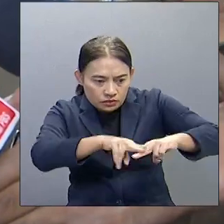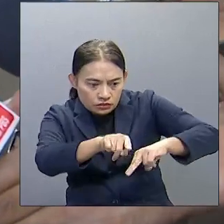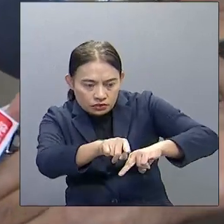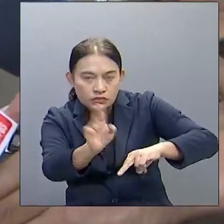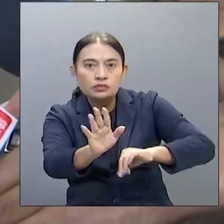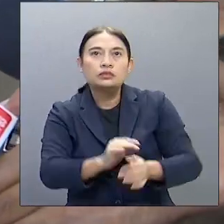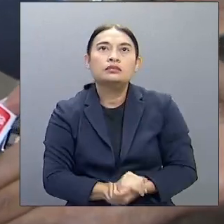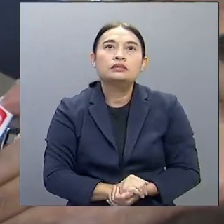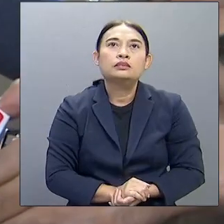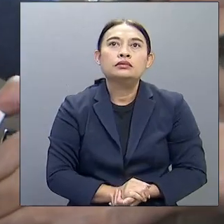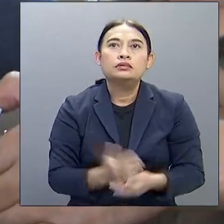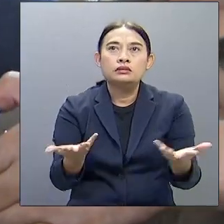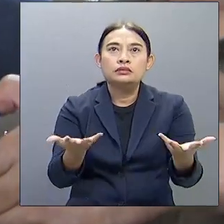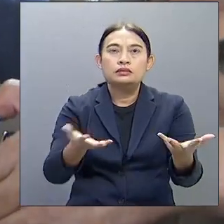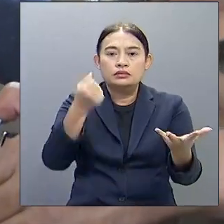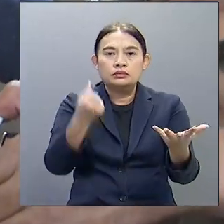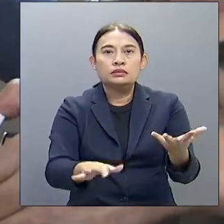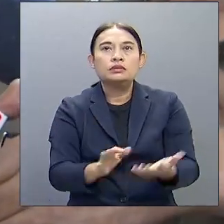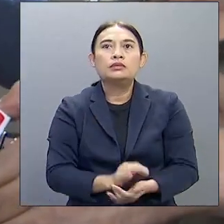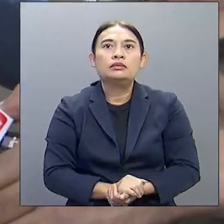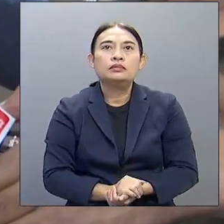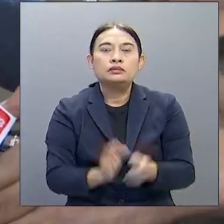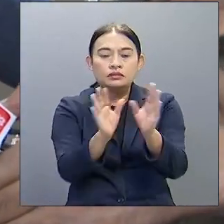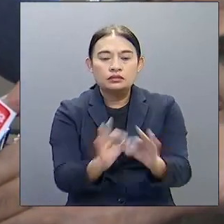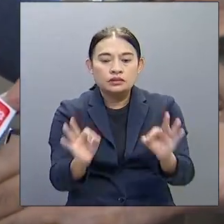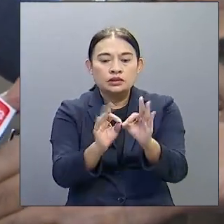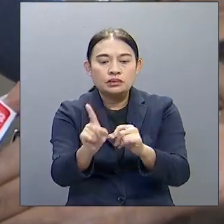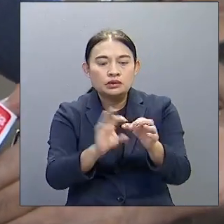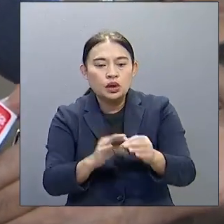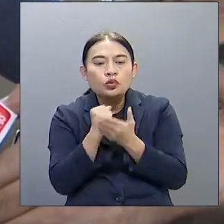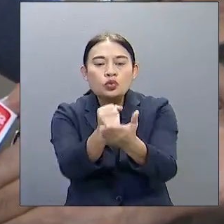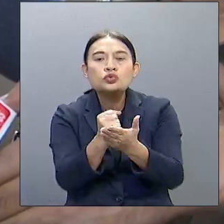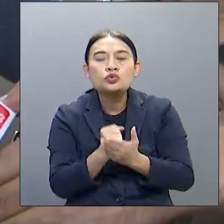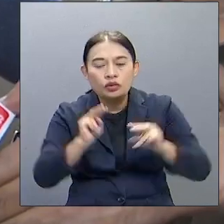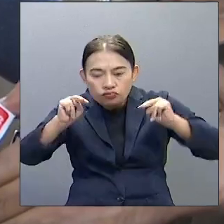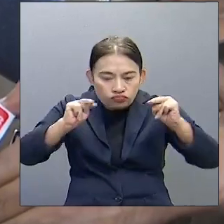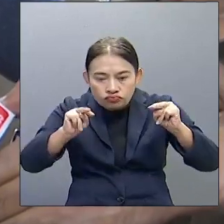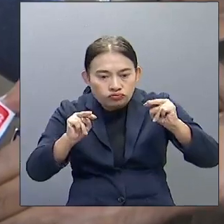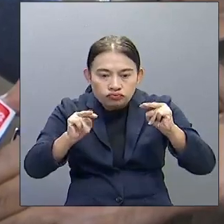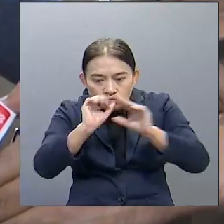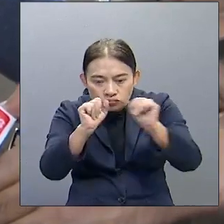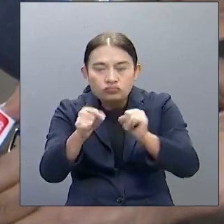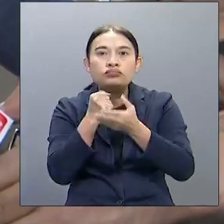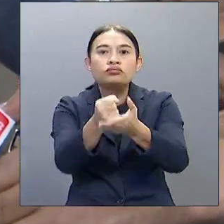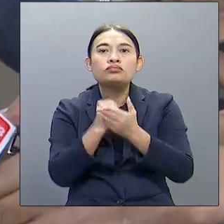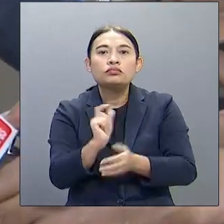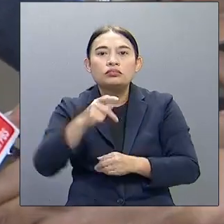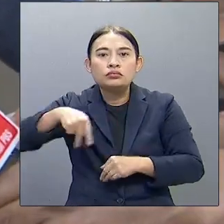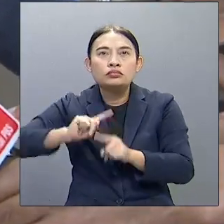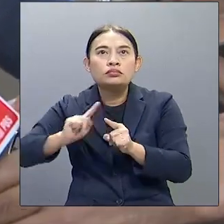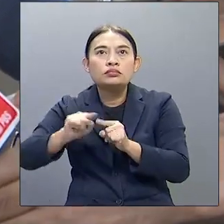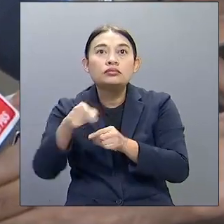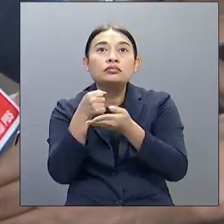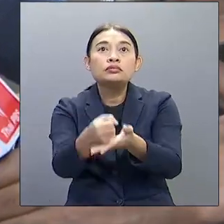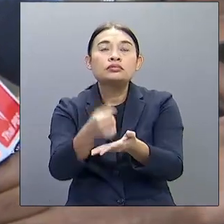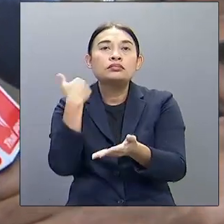ฮิตหรือมันอะไรมันเป็นไปไม่ได้งั้นหูเขาเรียกว่าตาสับปะรดโครงการตาสับปะรดเนี่ยพี่น้องประชาชนเรามีแอปมีแอป